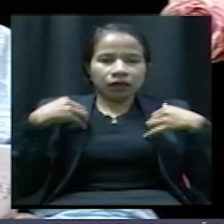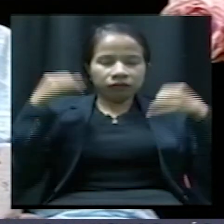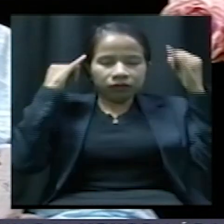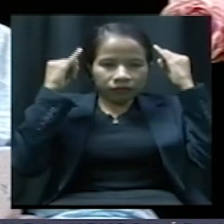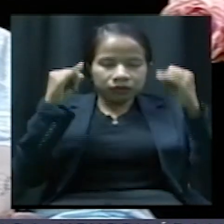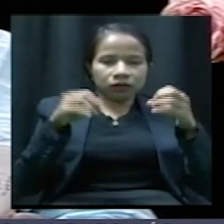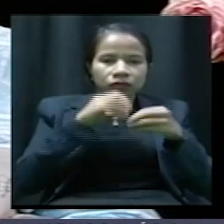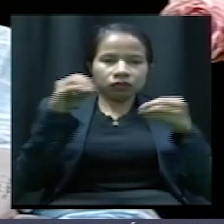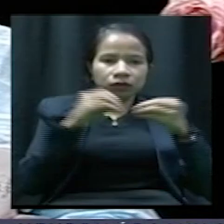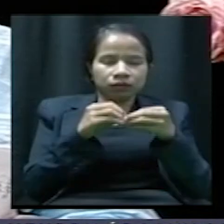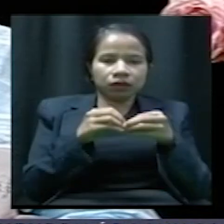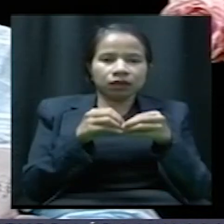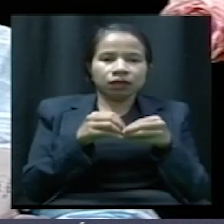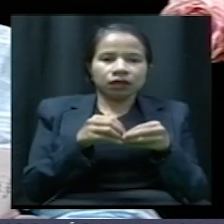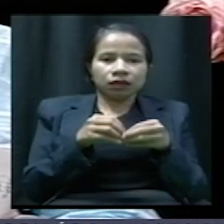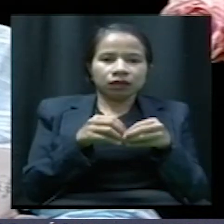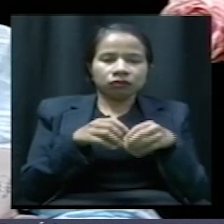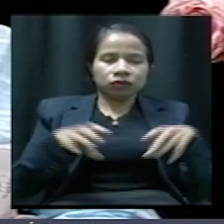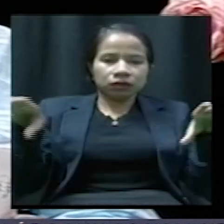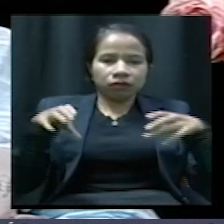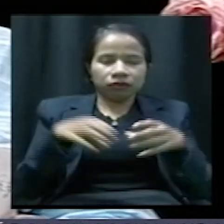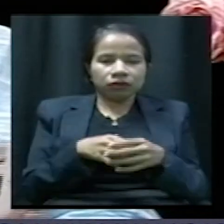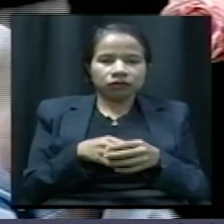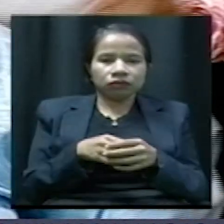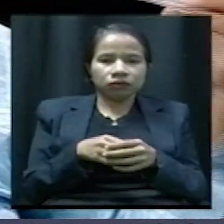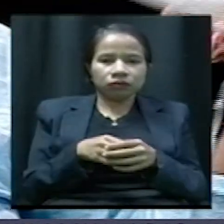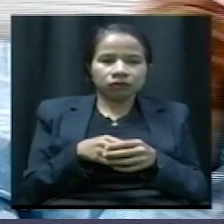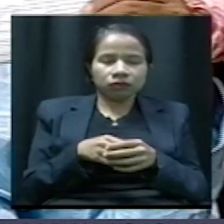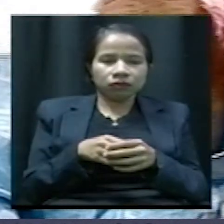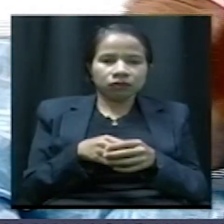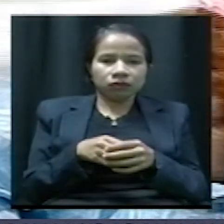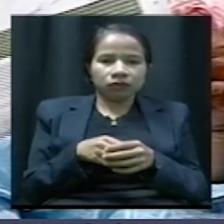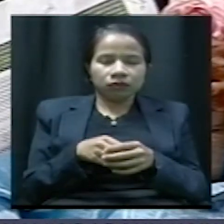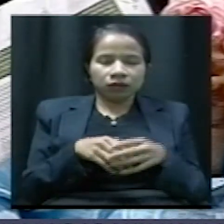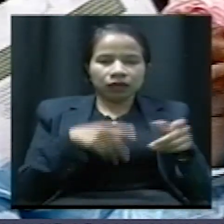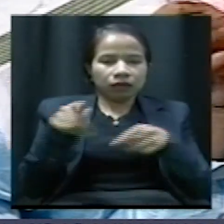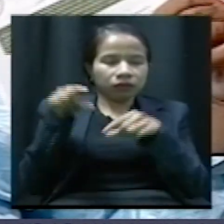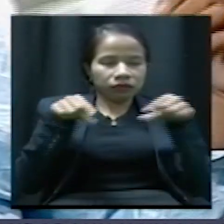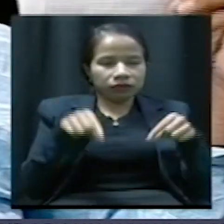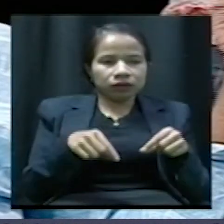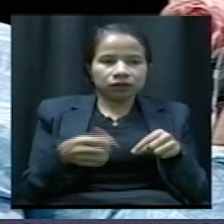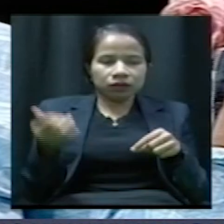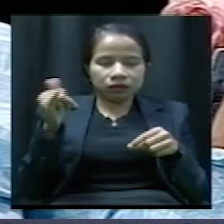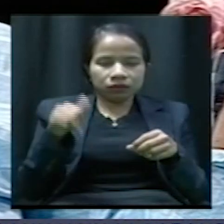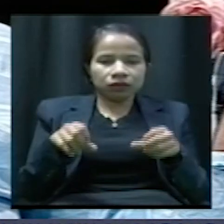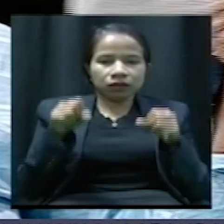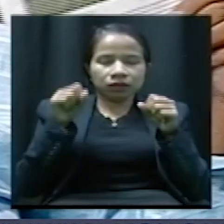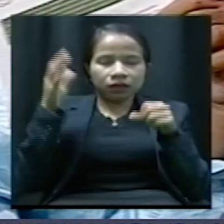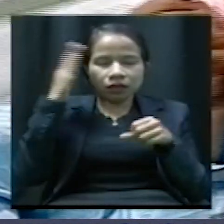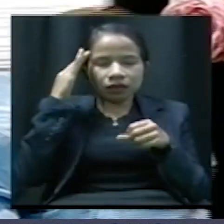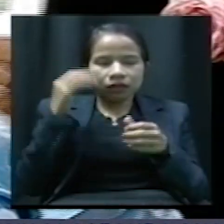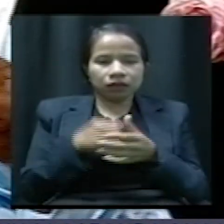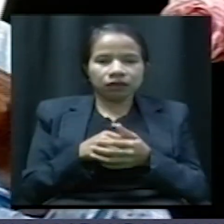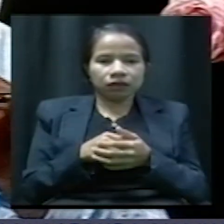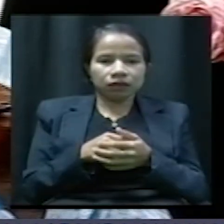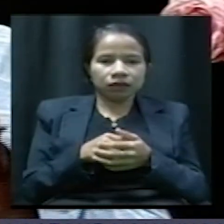informasaun rumah kena ba vagas fo. Ne tem que mus reach emo toto ama deficiencia sira mus bele hatene kena ba informasaun